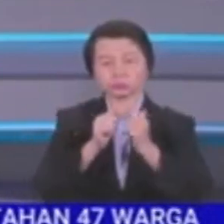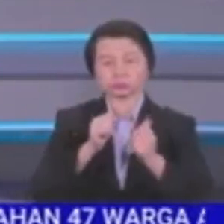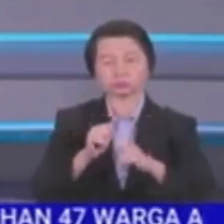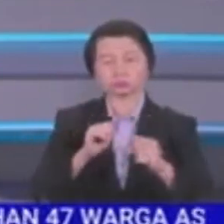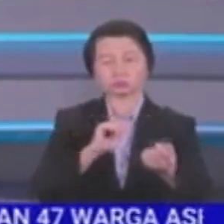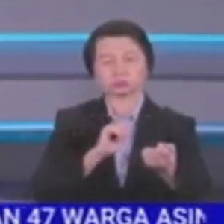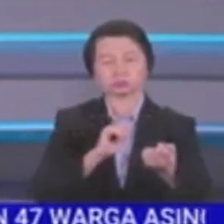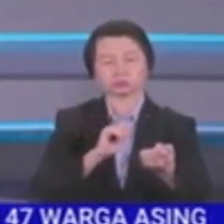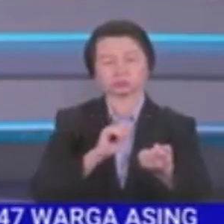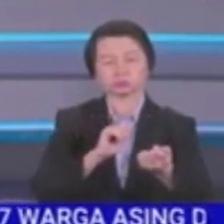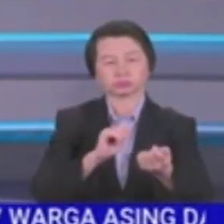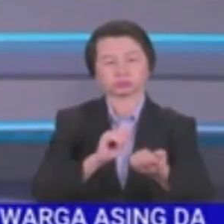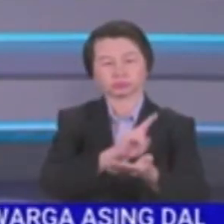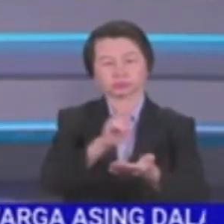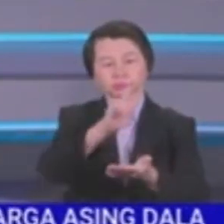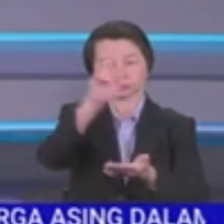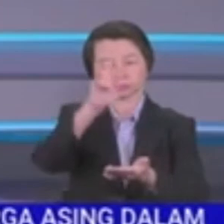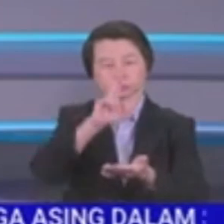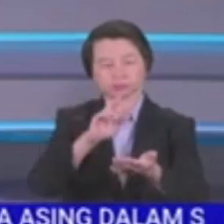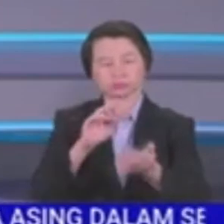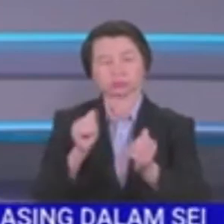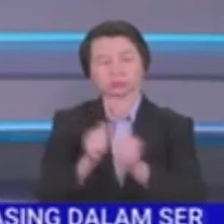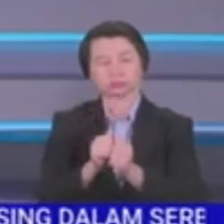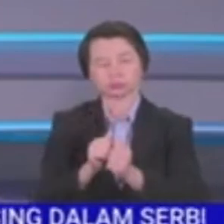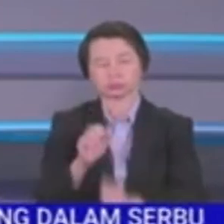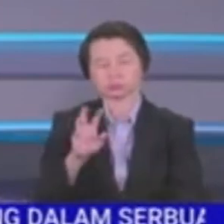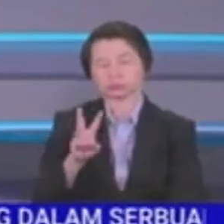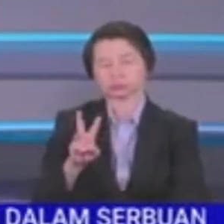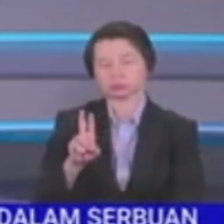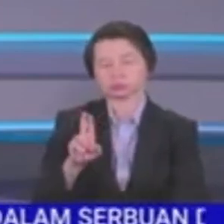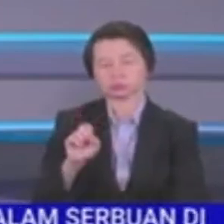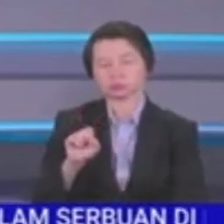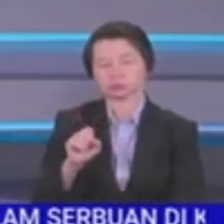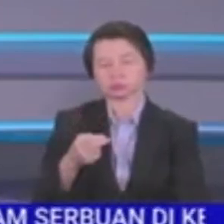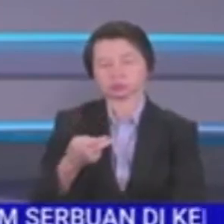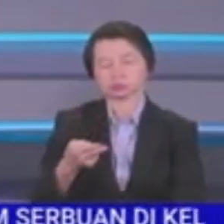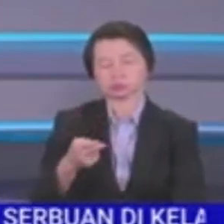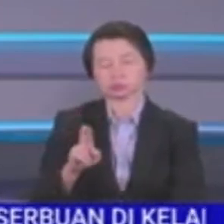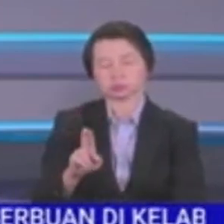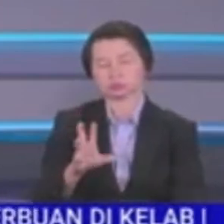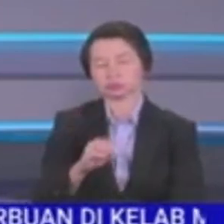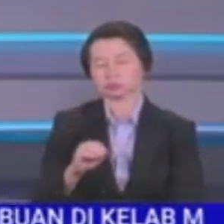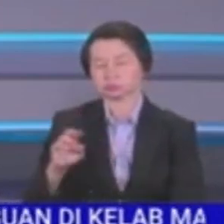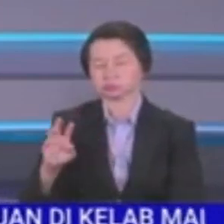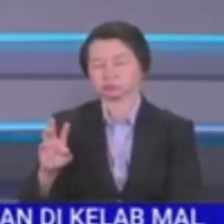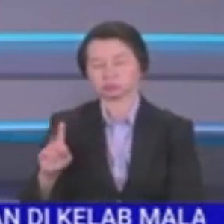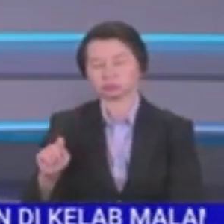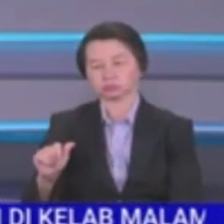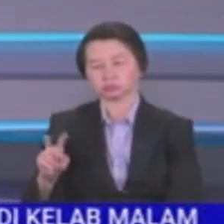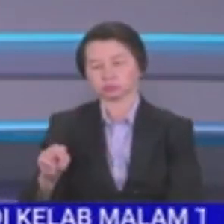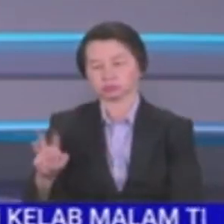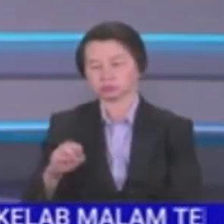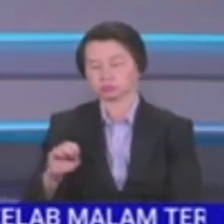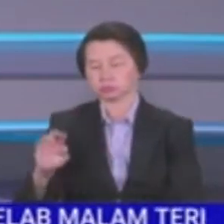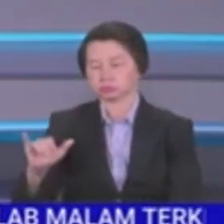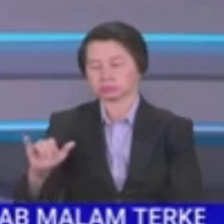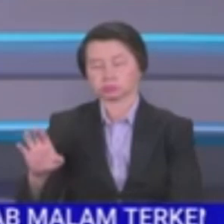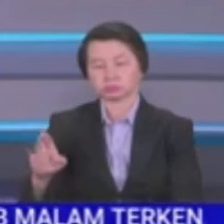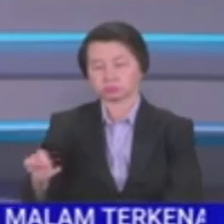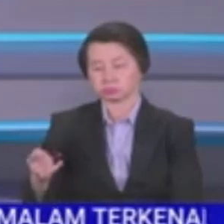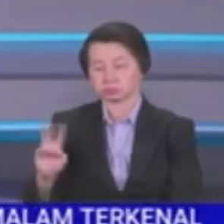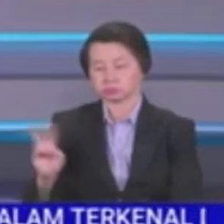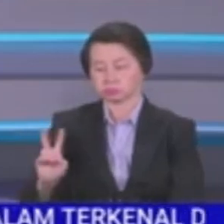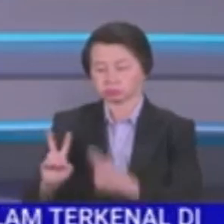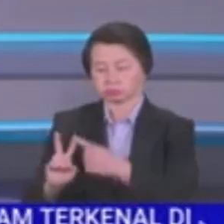ini diteruskan menerusi atlet wushu negara dan jongwoon dan Temmy Chan Yi Jeong Won dan Choi